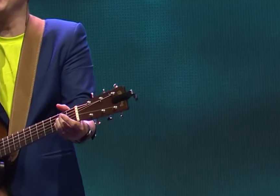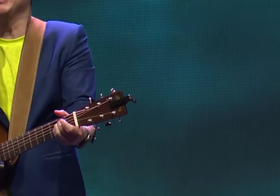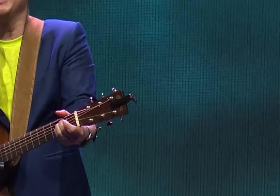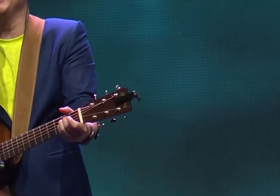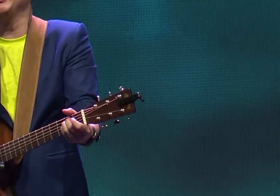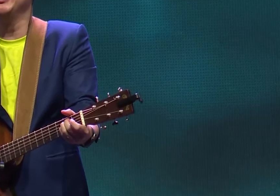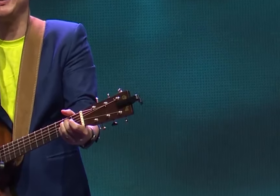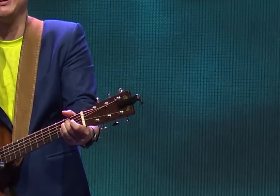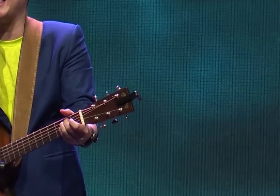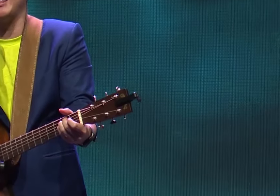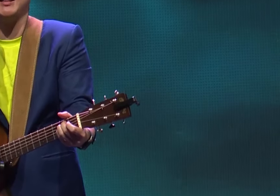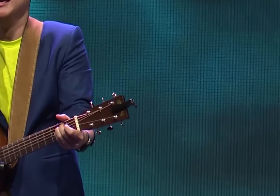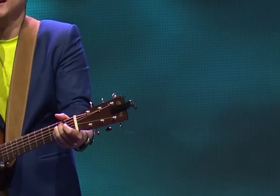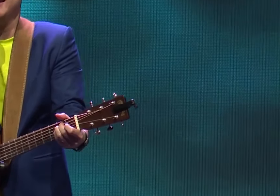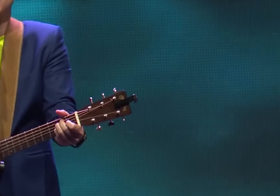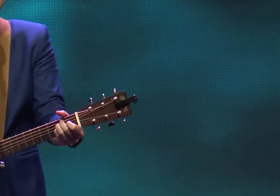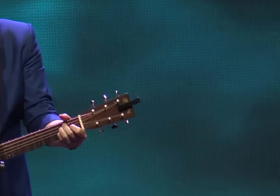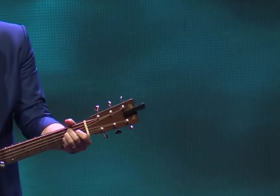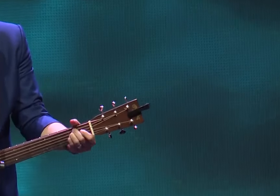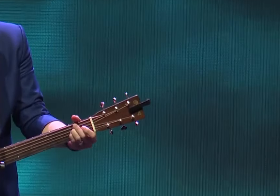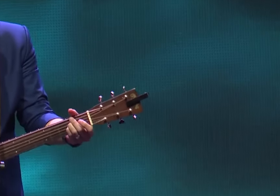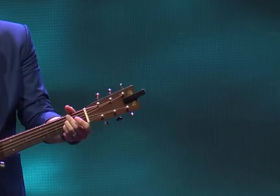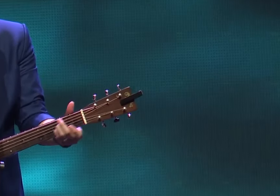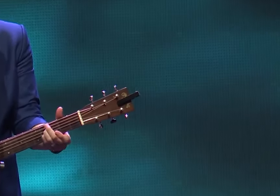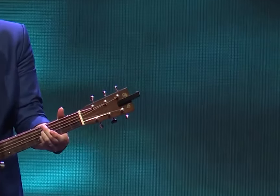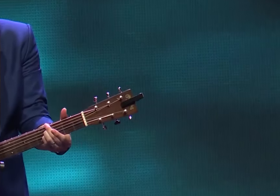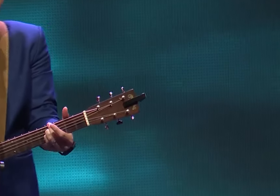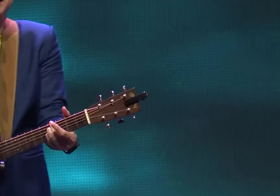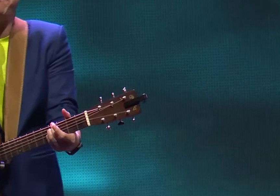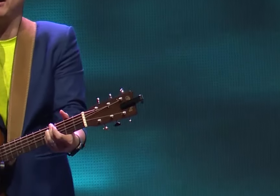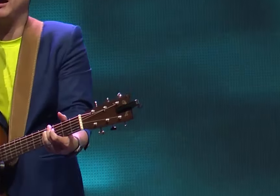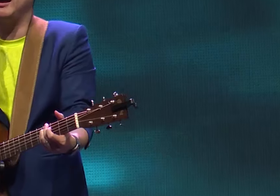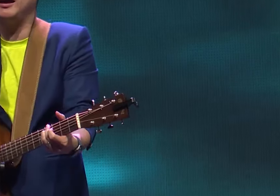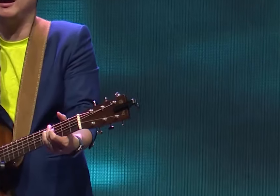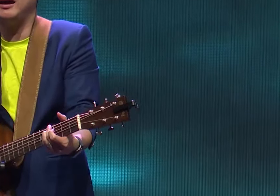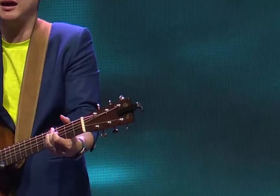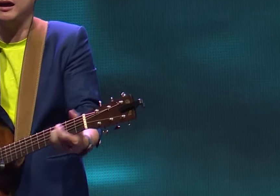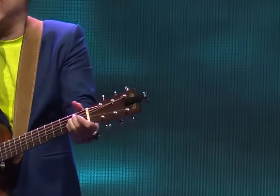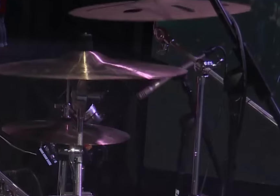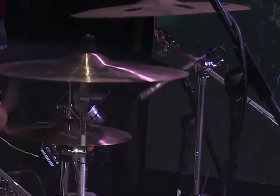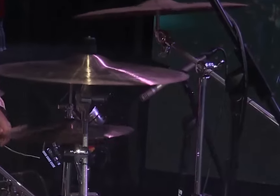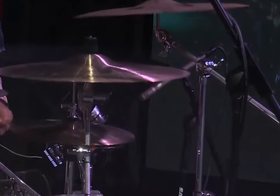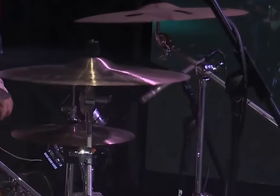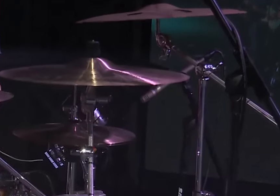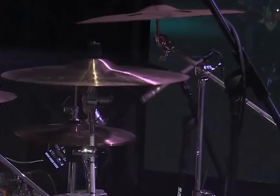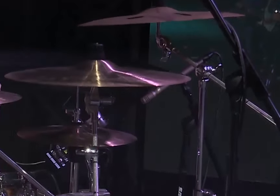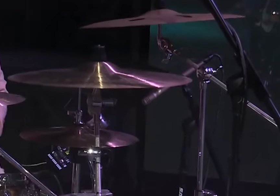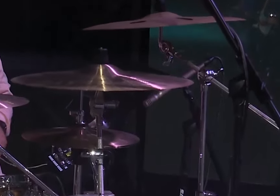kami mau terus dekat dengan-Mu Bapa.